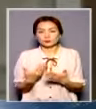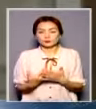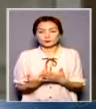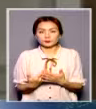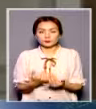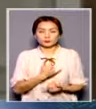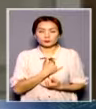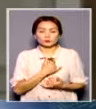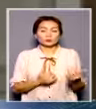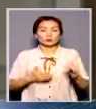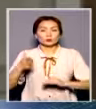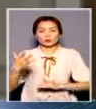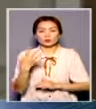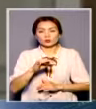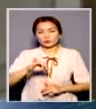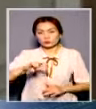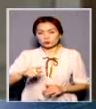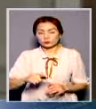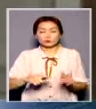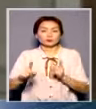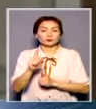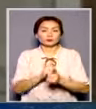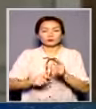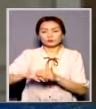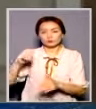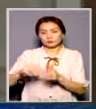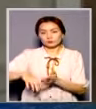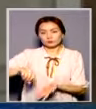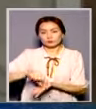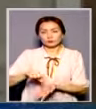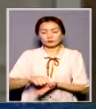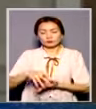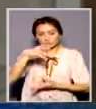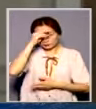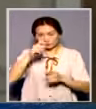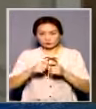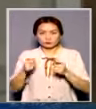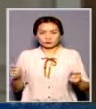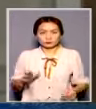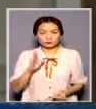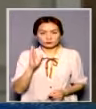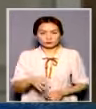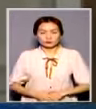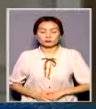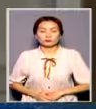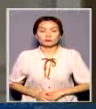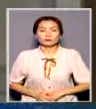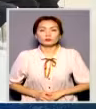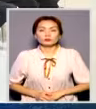байланысты, мен алдағы 5-ші маусым күні өтетін референдумға өзімнің ұсынысымды білдіруге сайлауға